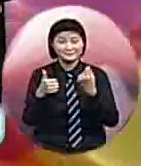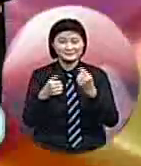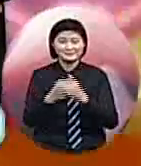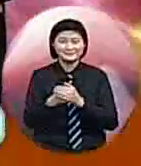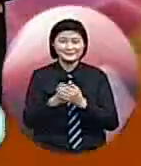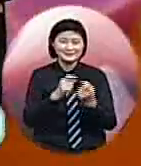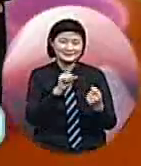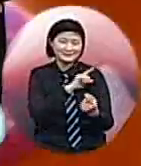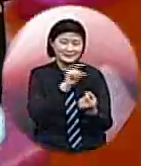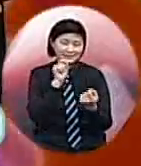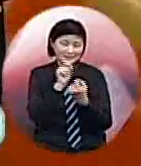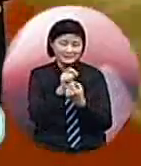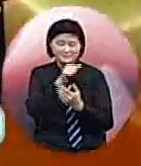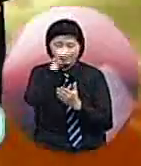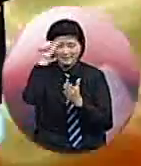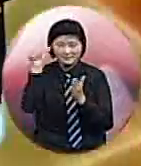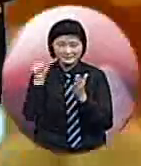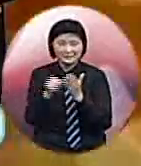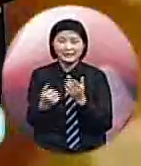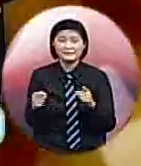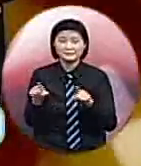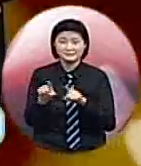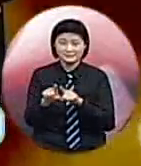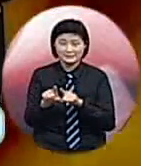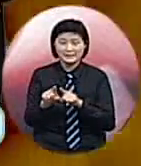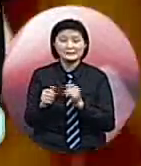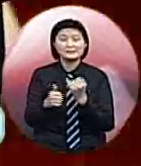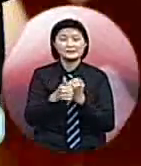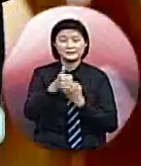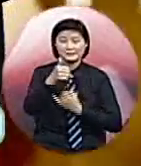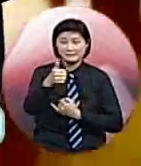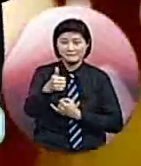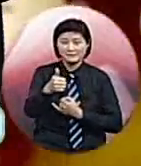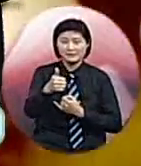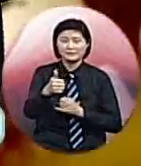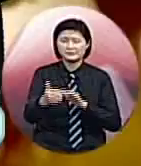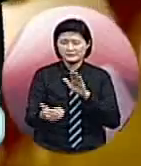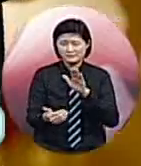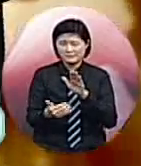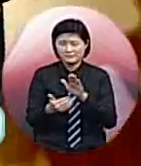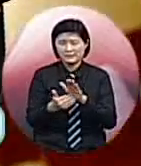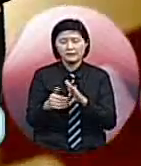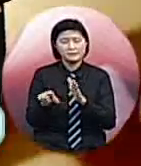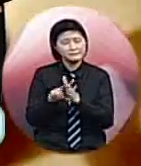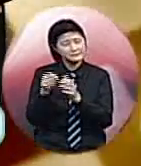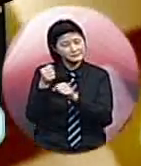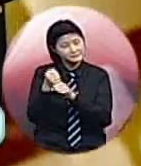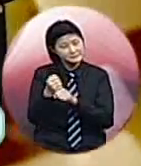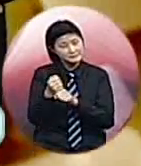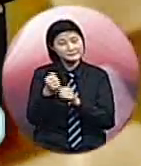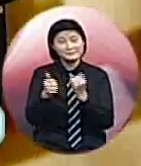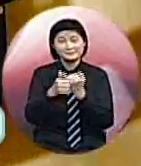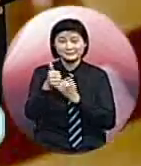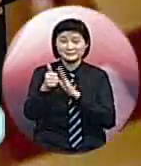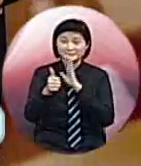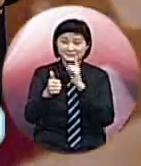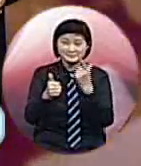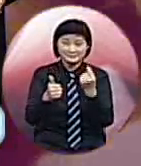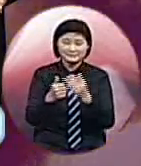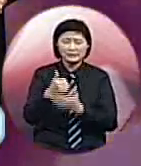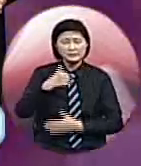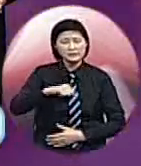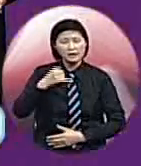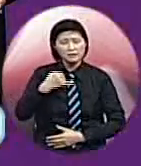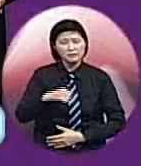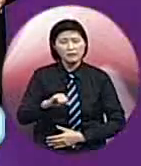제일 가까이서 평생을 함께 해야 될 우리 남편분이 네. 최고 의지하는 파트너 아닙니까? 네, 예. 자식들은